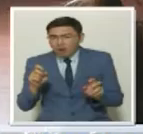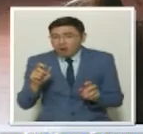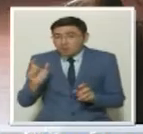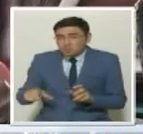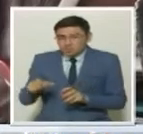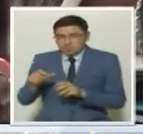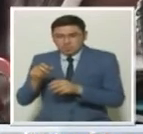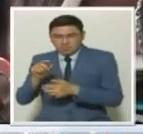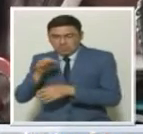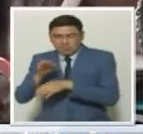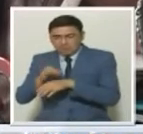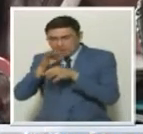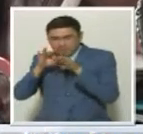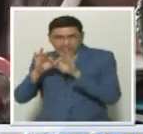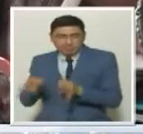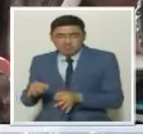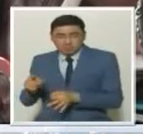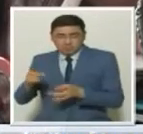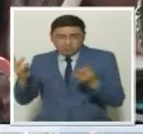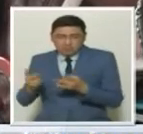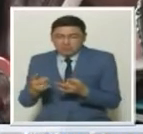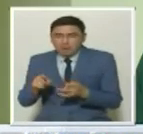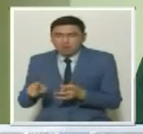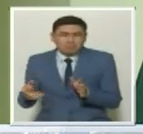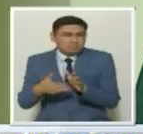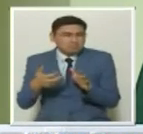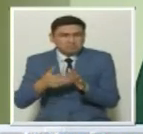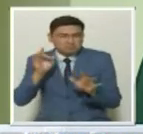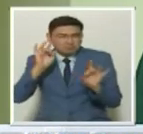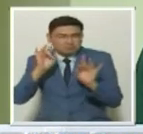хватает. Особенно эта проблема актуальна в районах.